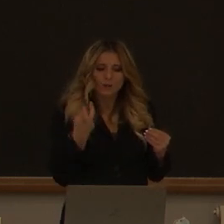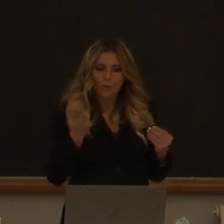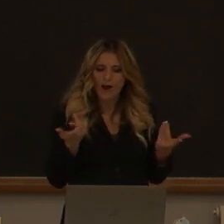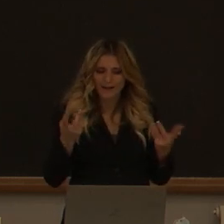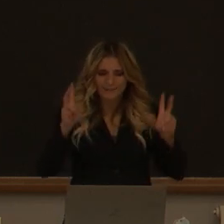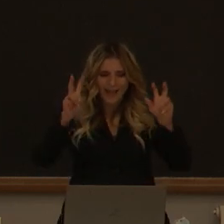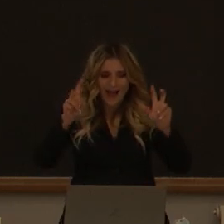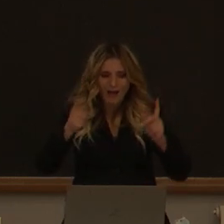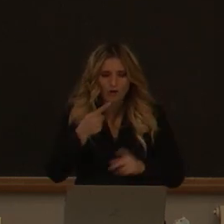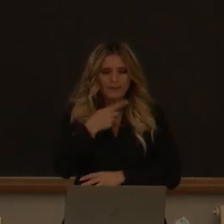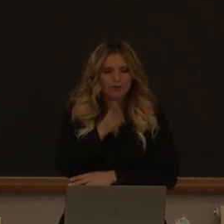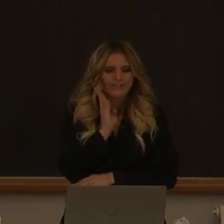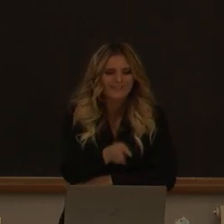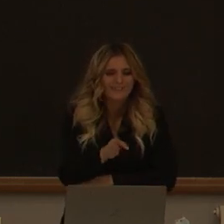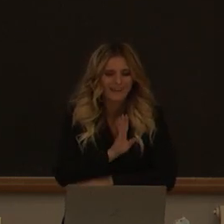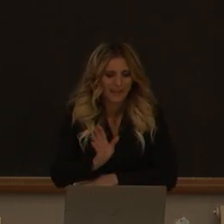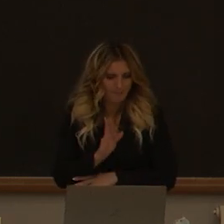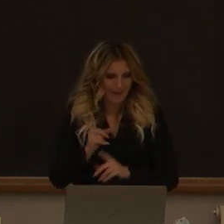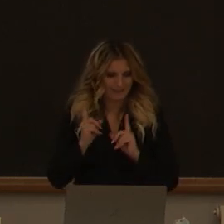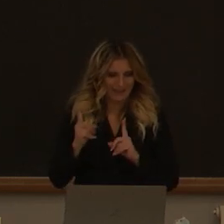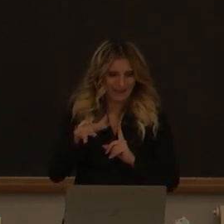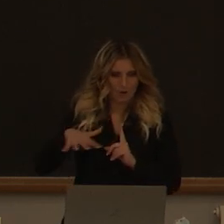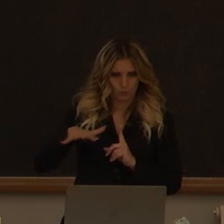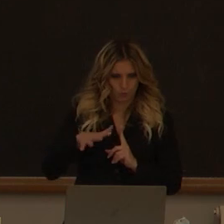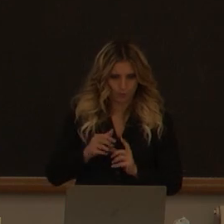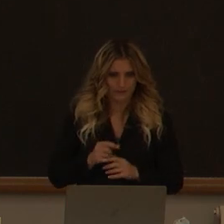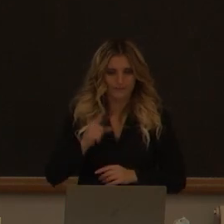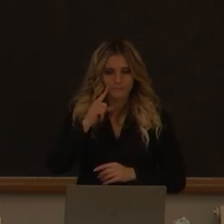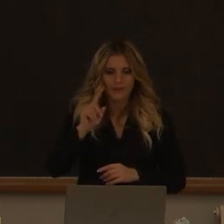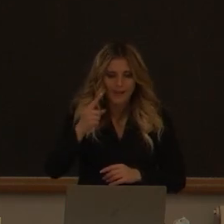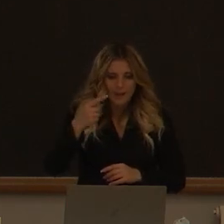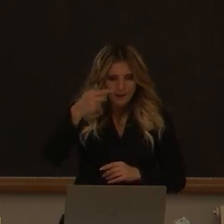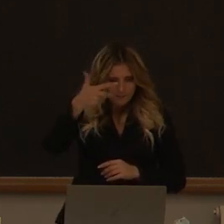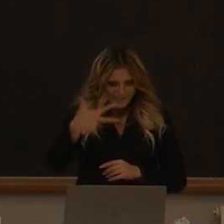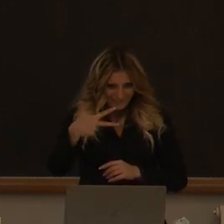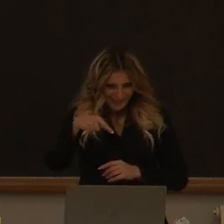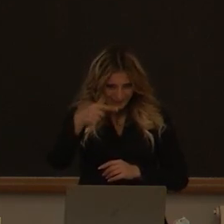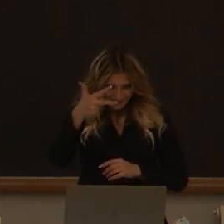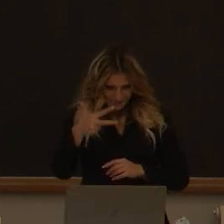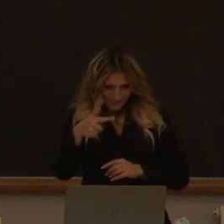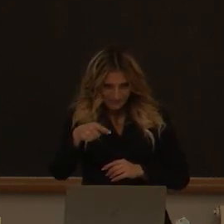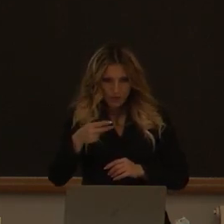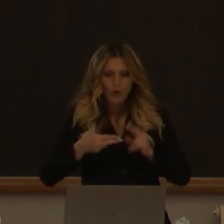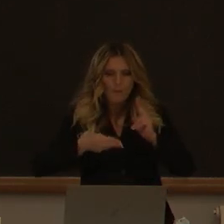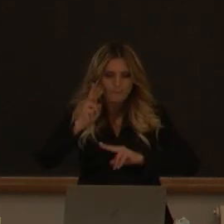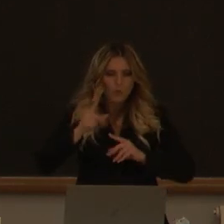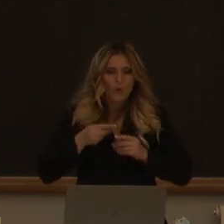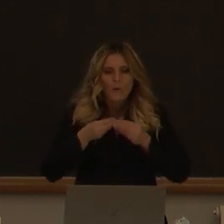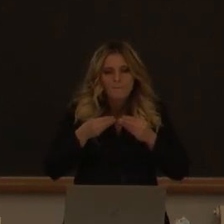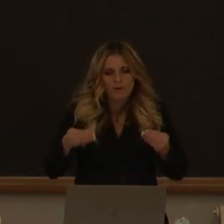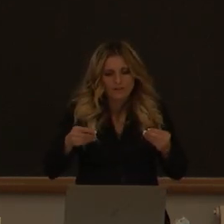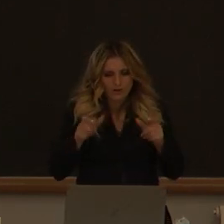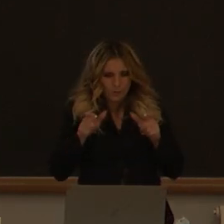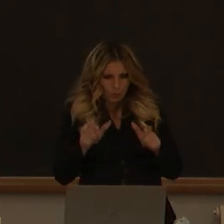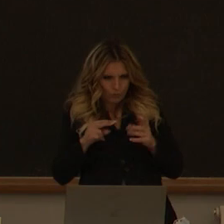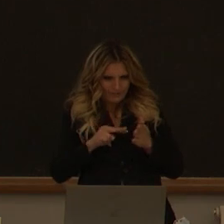che riguardano direttamente gli aspetti naturalistici? Allora, vediamo, i primi tre sono più, diciamo, più professioni di tipo tecnico,